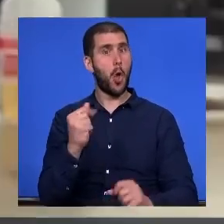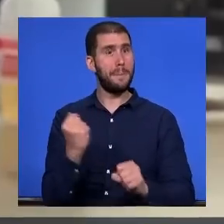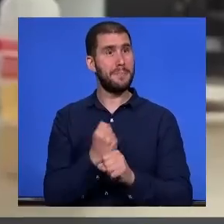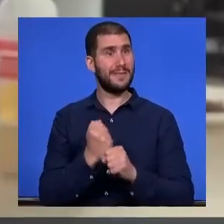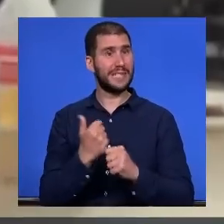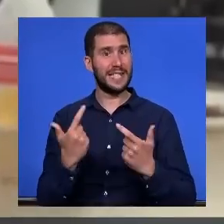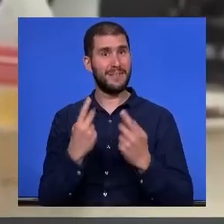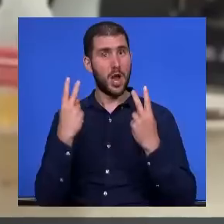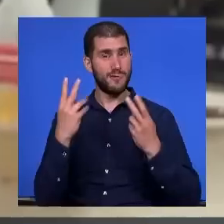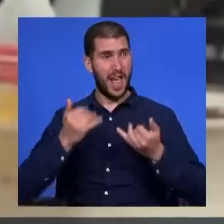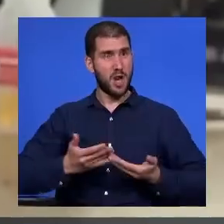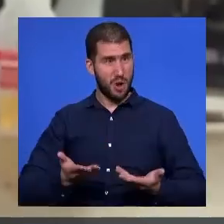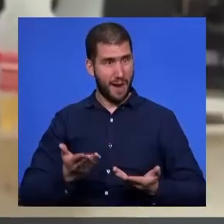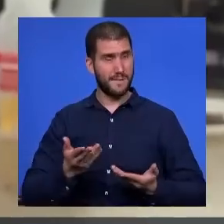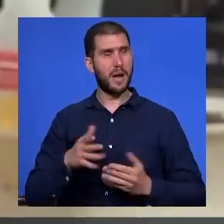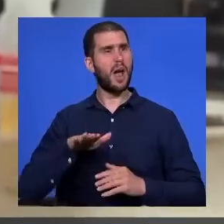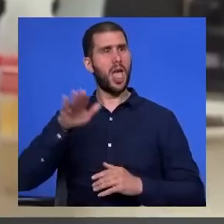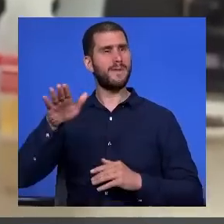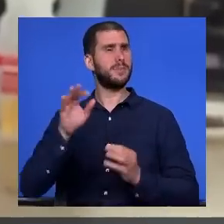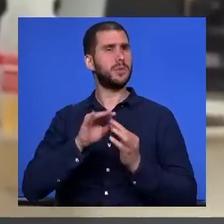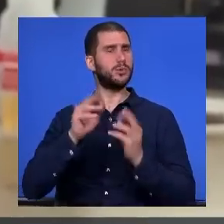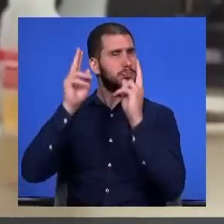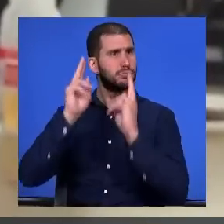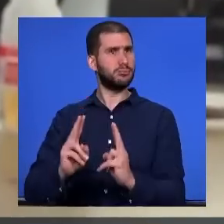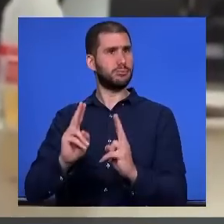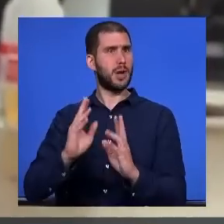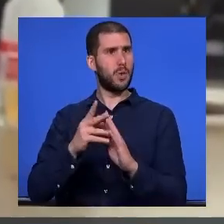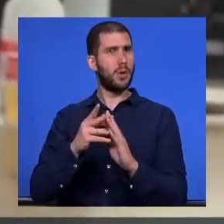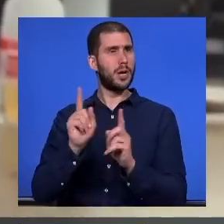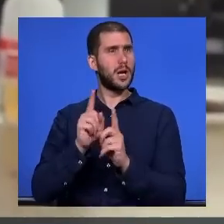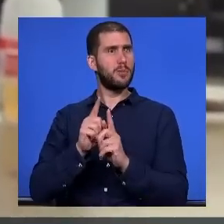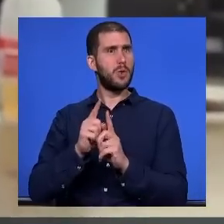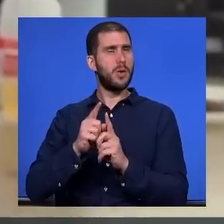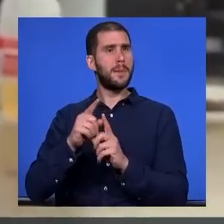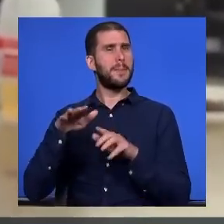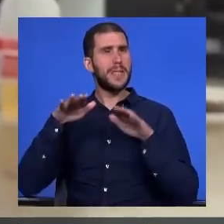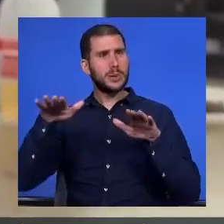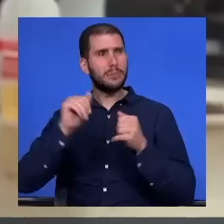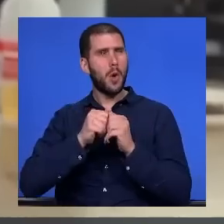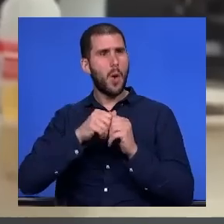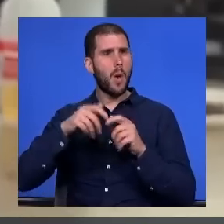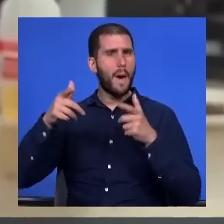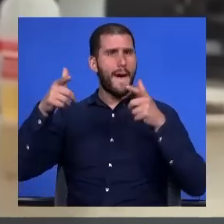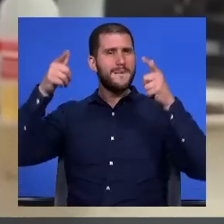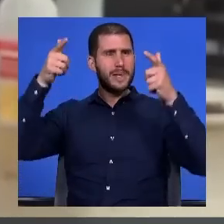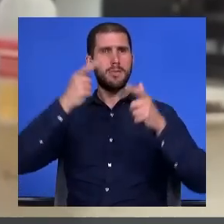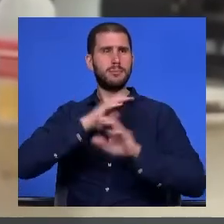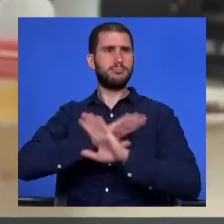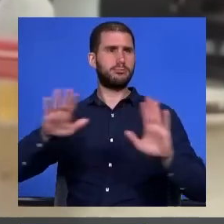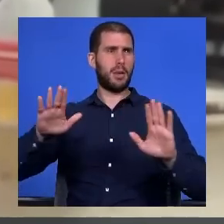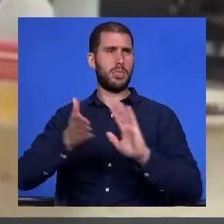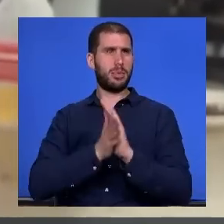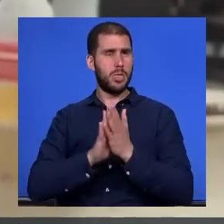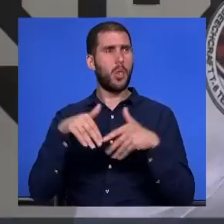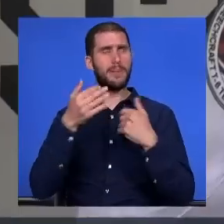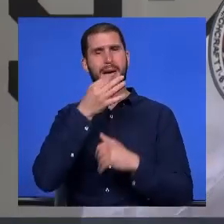וחשוב קריטי לעכשיו, חיל האוויר פשוט מפסיק ועוצר את זה, ריסוסים של מטוסים, כל מיני רחפנים שמרימים, אומרים היום לא, ונותנים